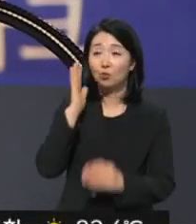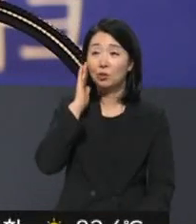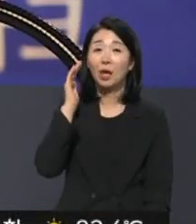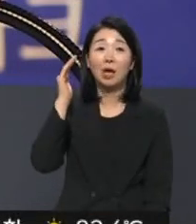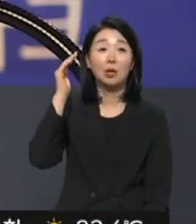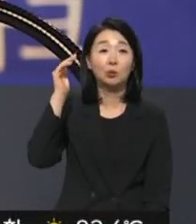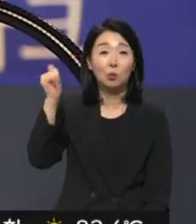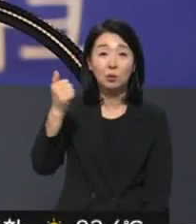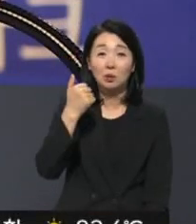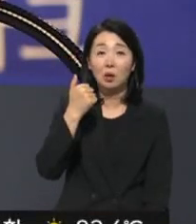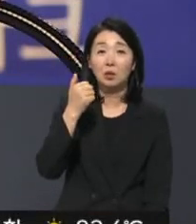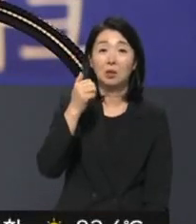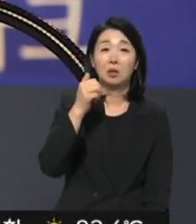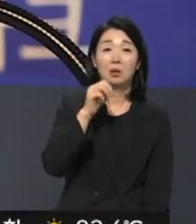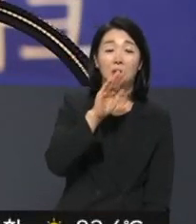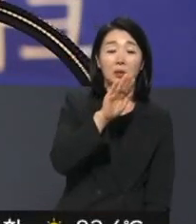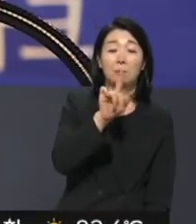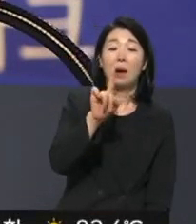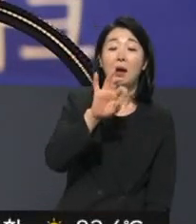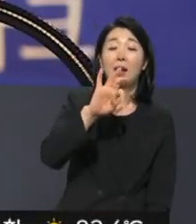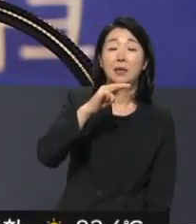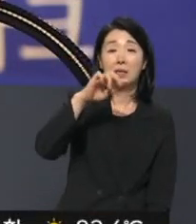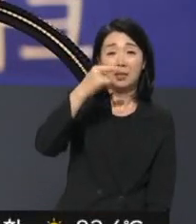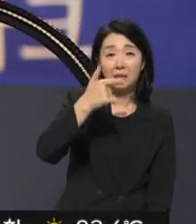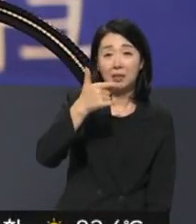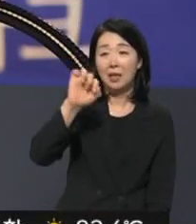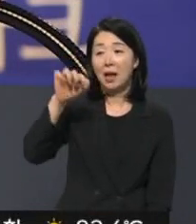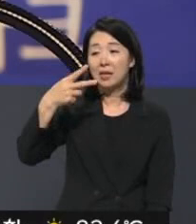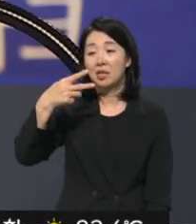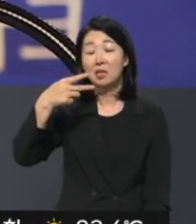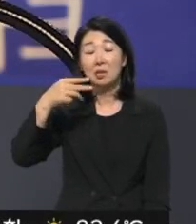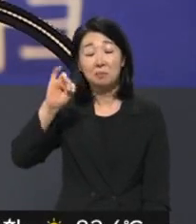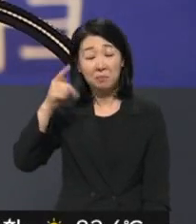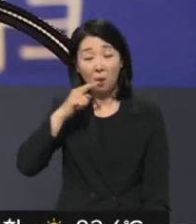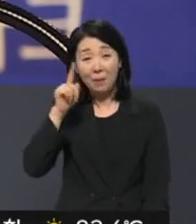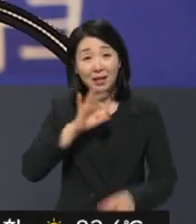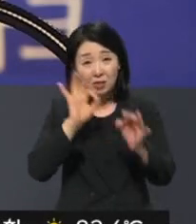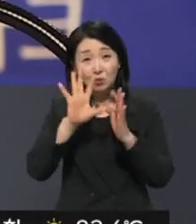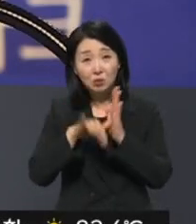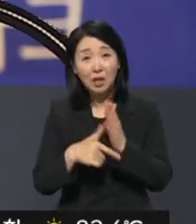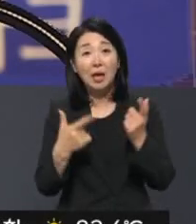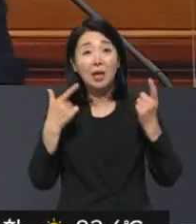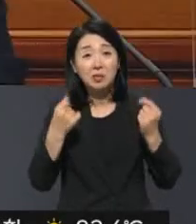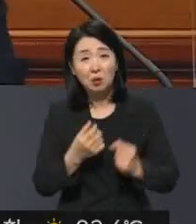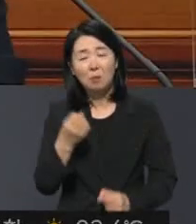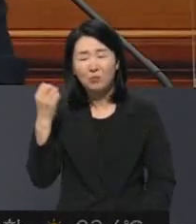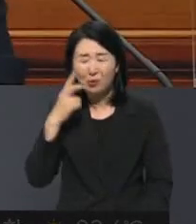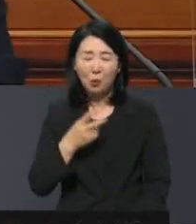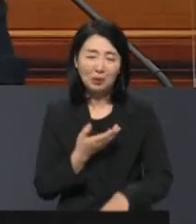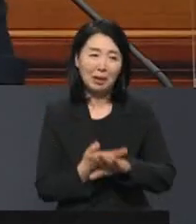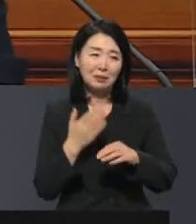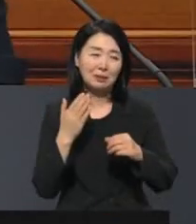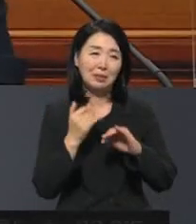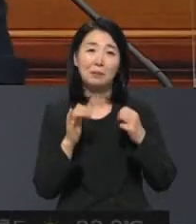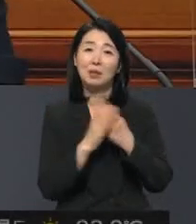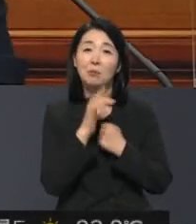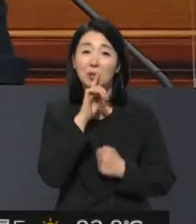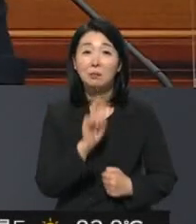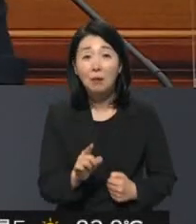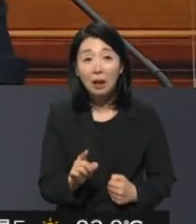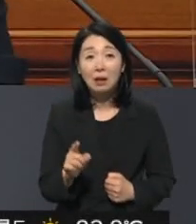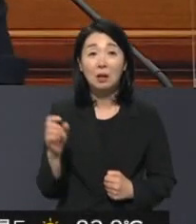날리면 때처럼 또 남탓을 한다고 지적하는 겁니다. 야권에서도 문제는 대통령이야라고 보고 있습니다.